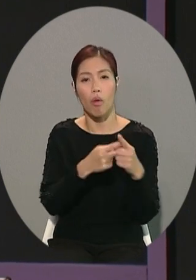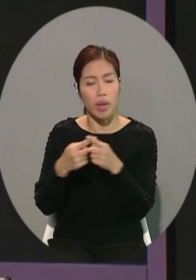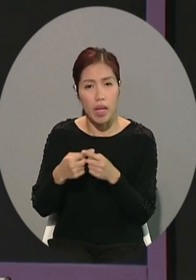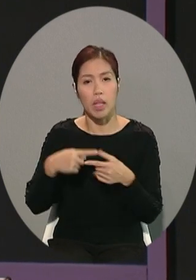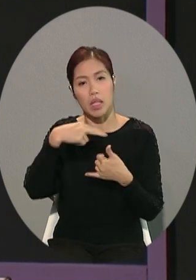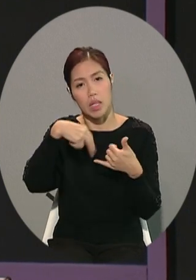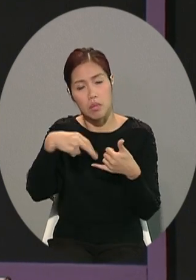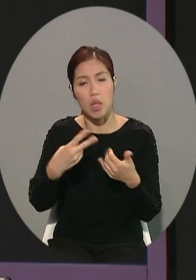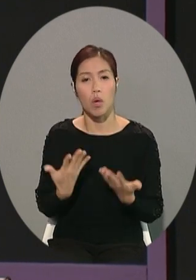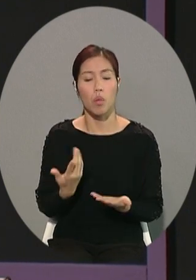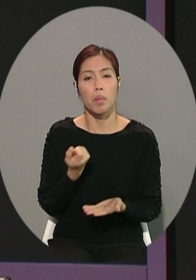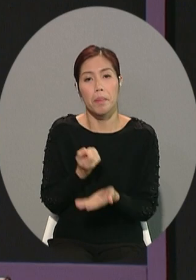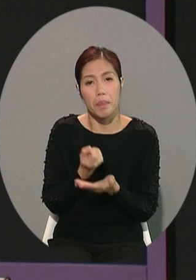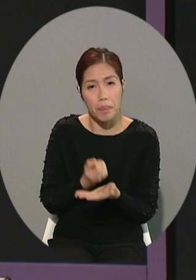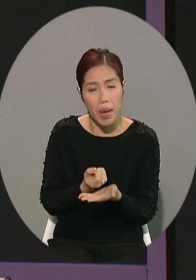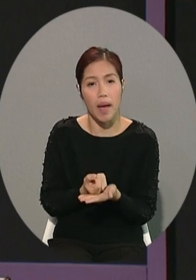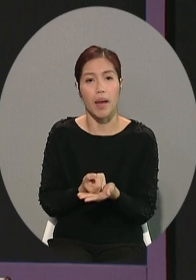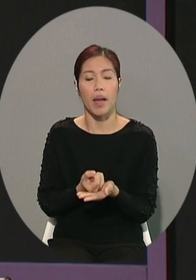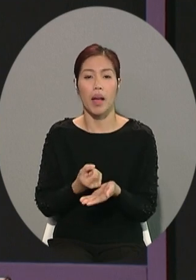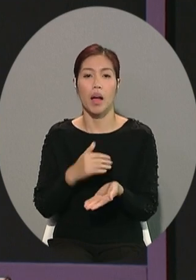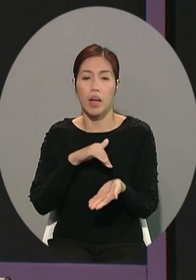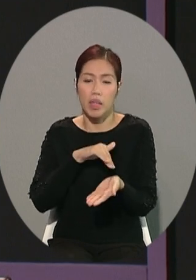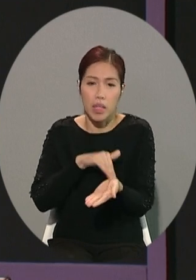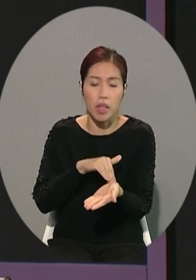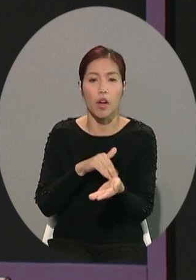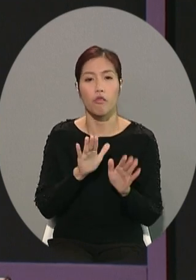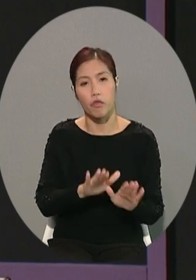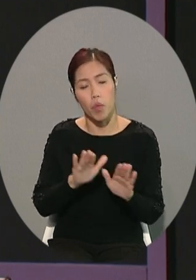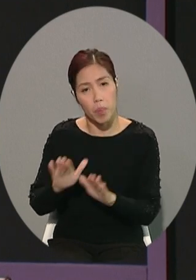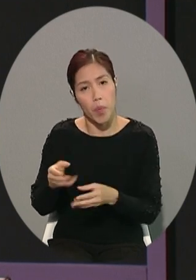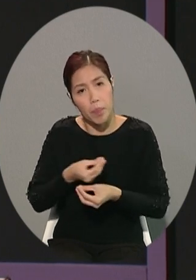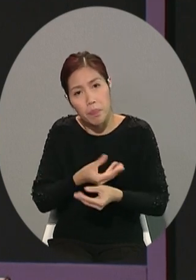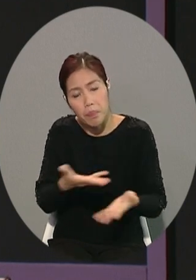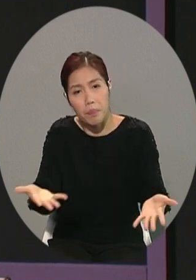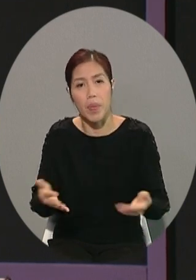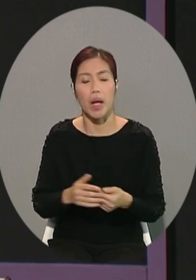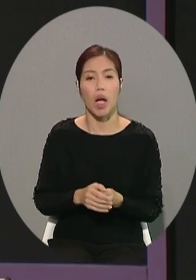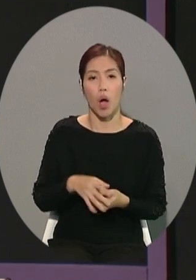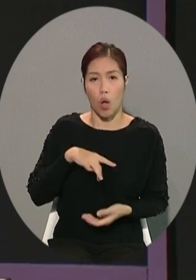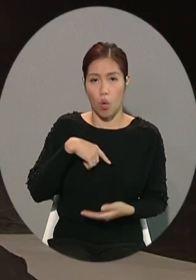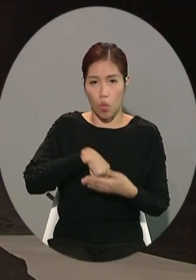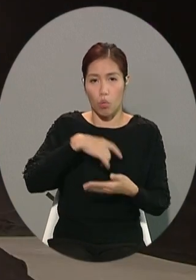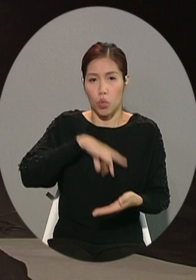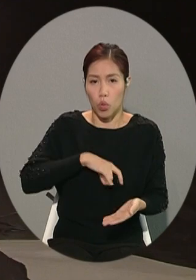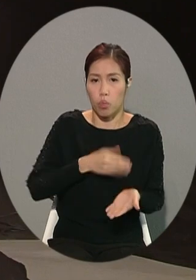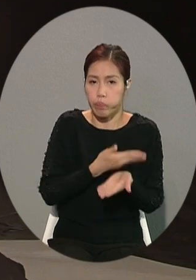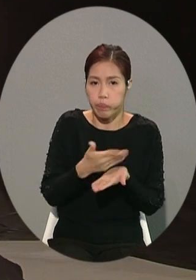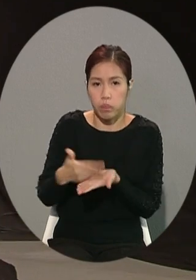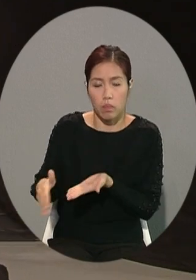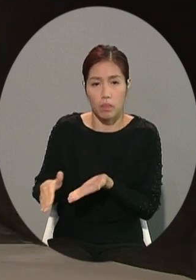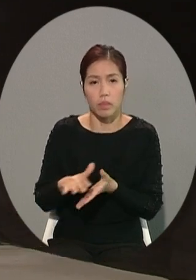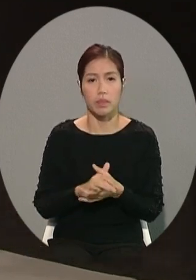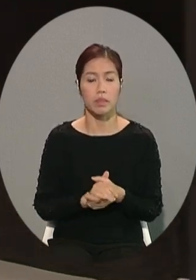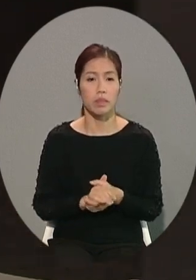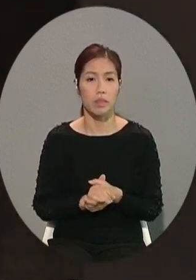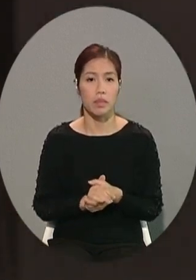價的醫藥的服務，是提供給市民去排除這些毒素。 好，